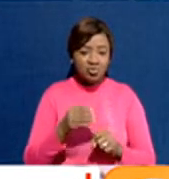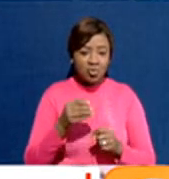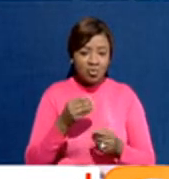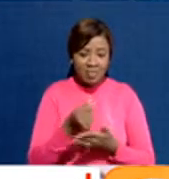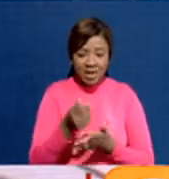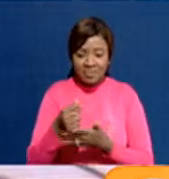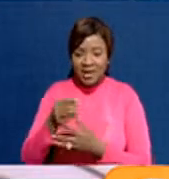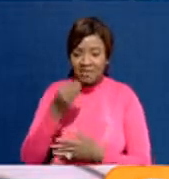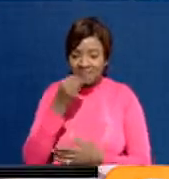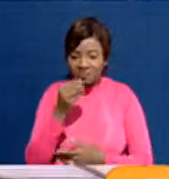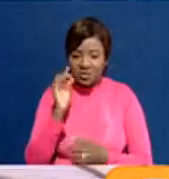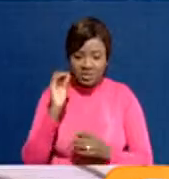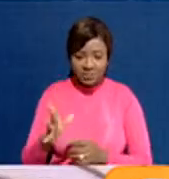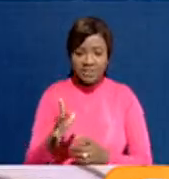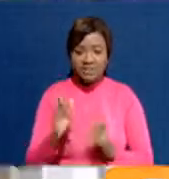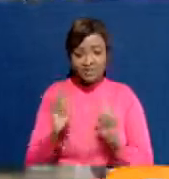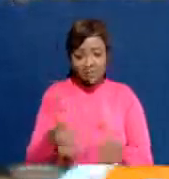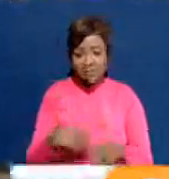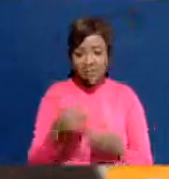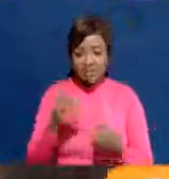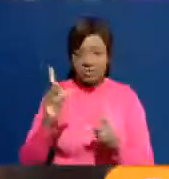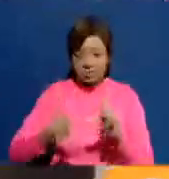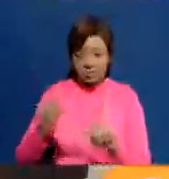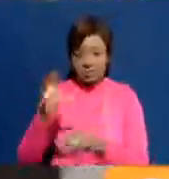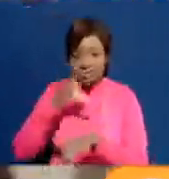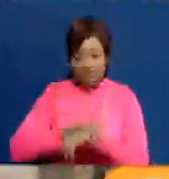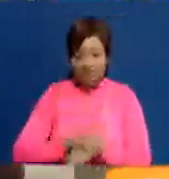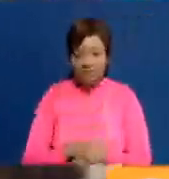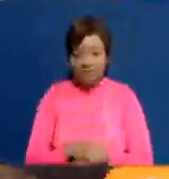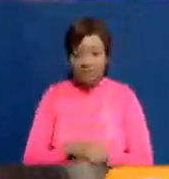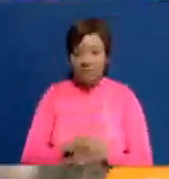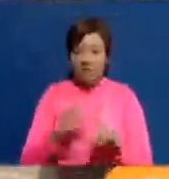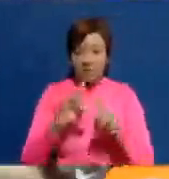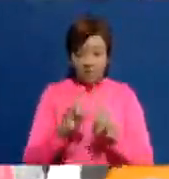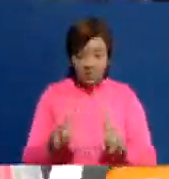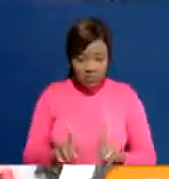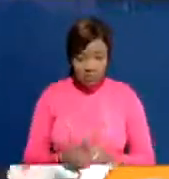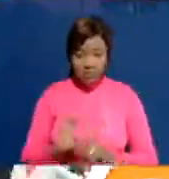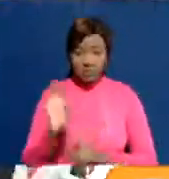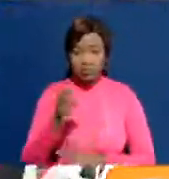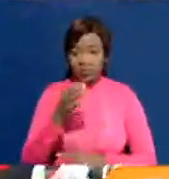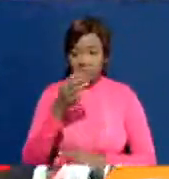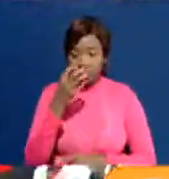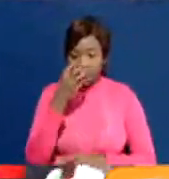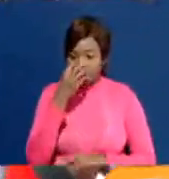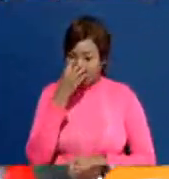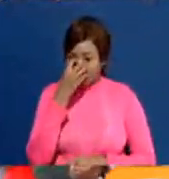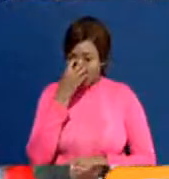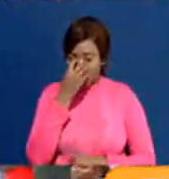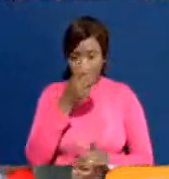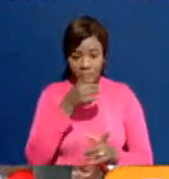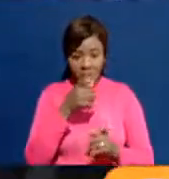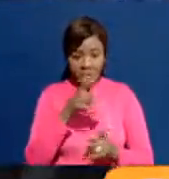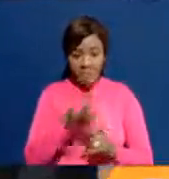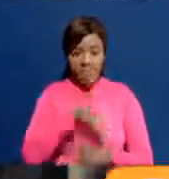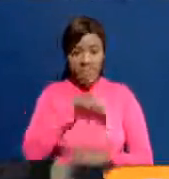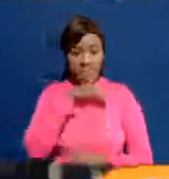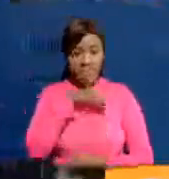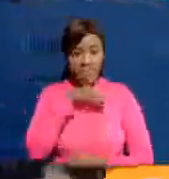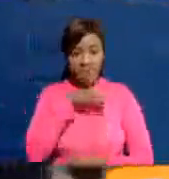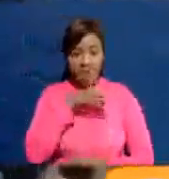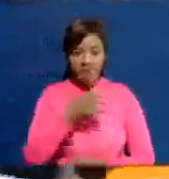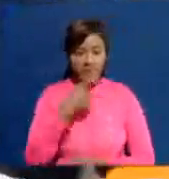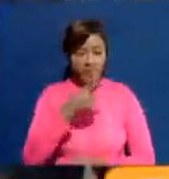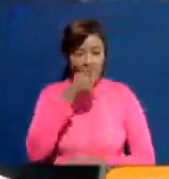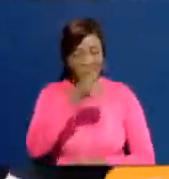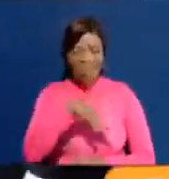prices, we can put it behind us. Wakati huo huo, Rais amemsuta kinara wa Azimio Raila Odinga kwa